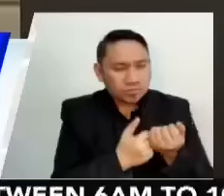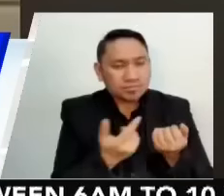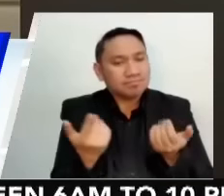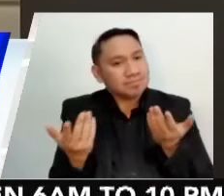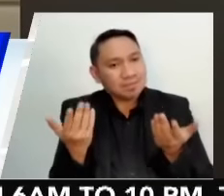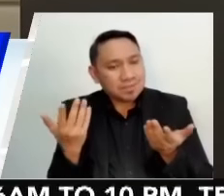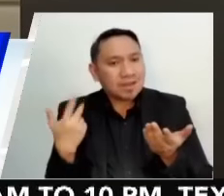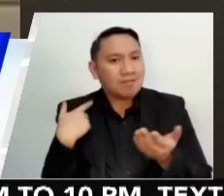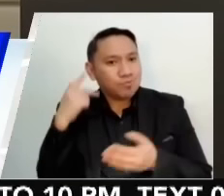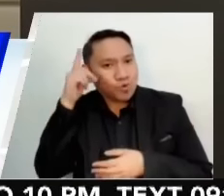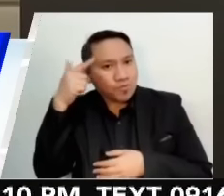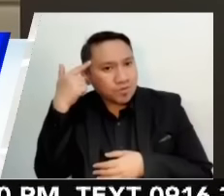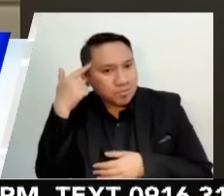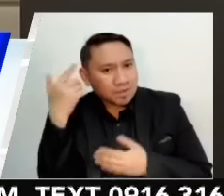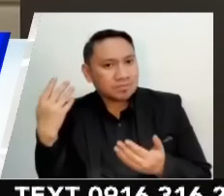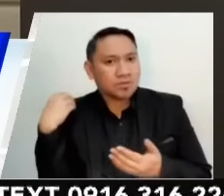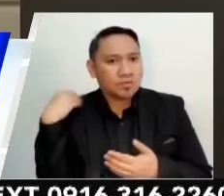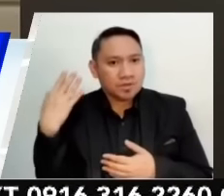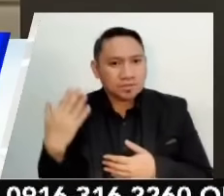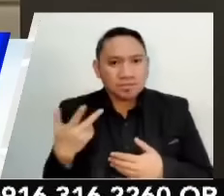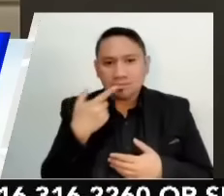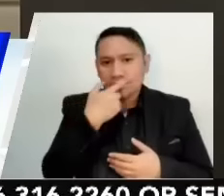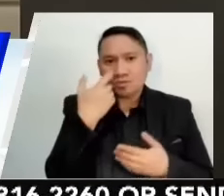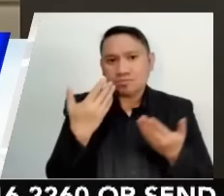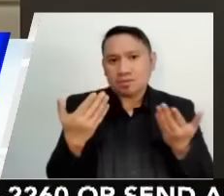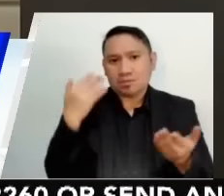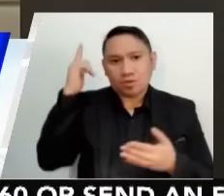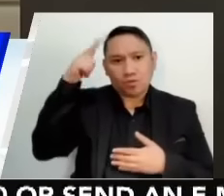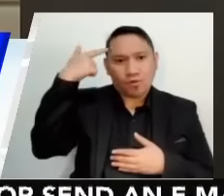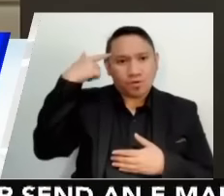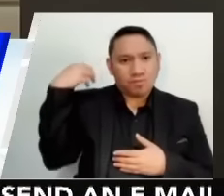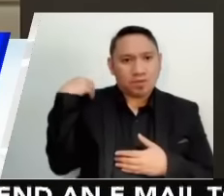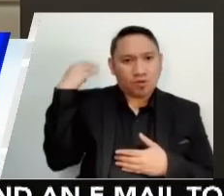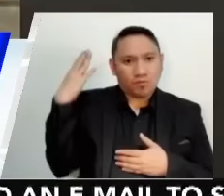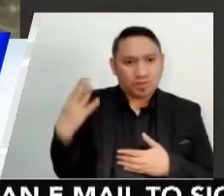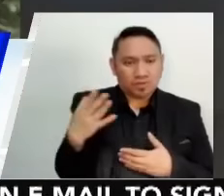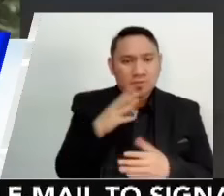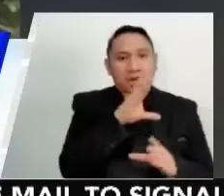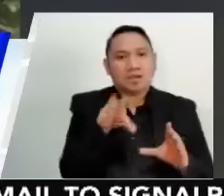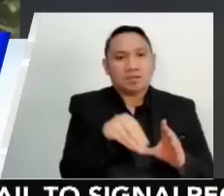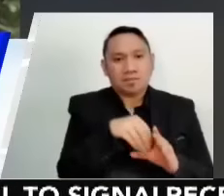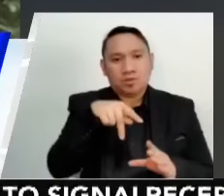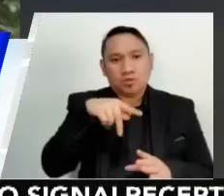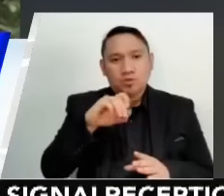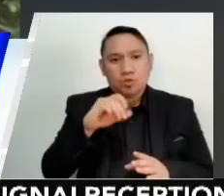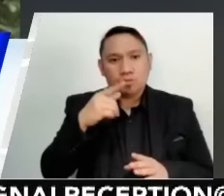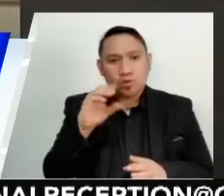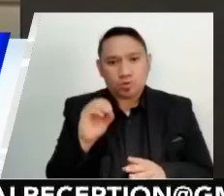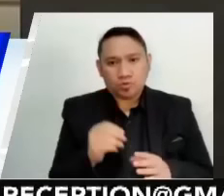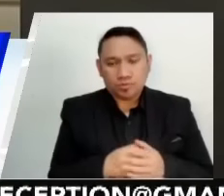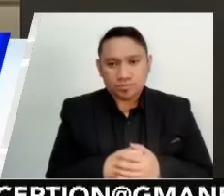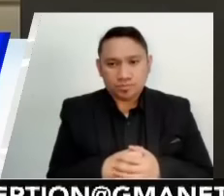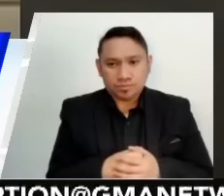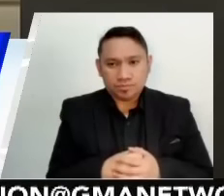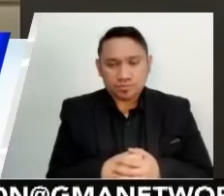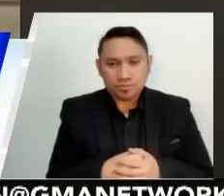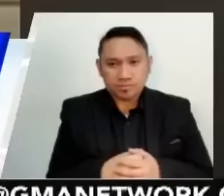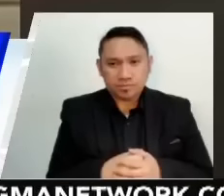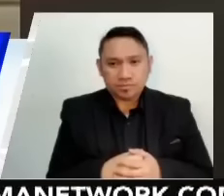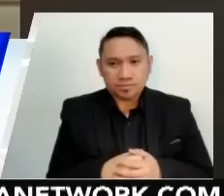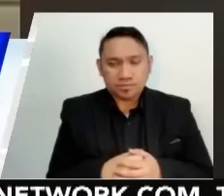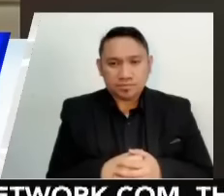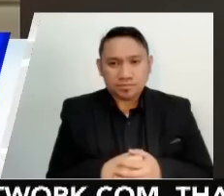na ibang mga government officials ay kasama rin dito sa POGO operations. May elected at mayroong ring nasa